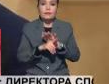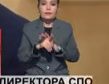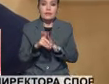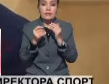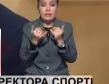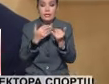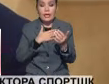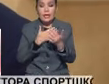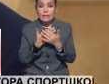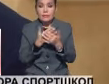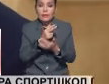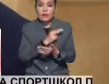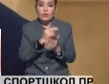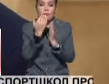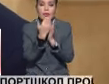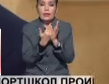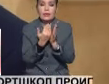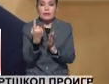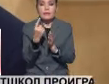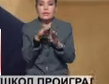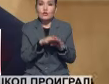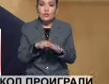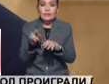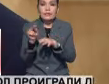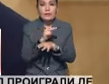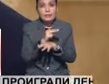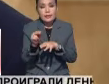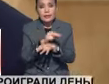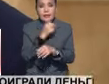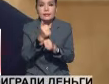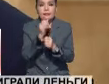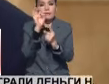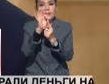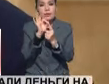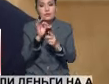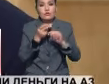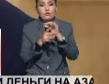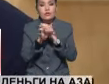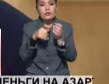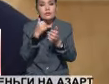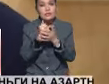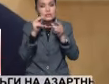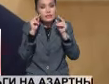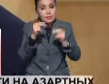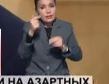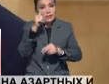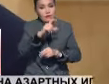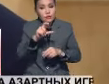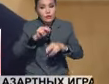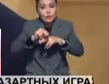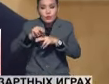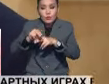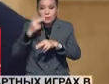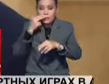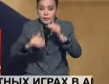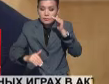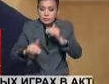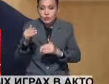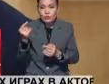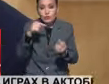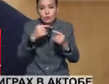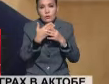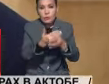Сейчас активно работает программа «Биртутас тәрбие». Ее главная цель – воспитать образцовых и честных граждан. граждан. Привить детям способность всегда уважать друг